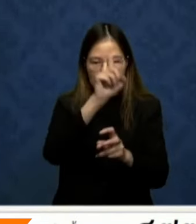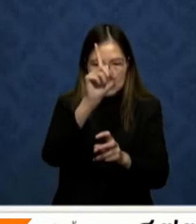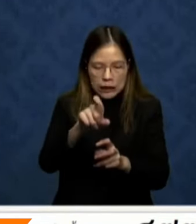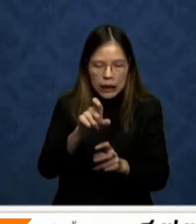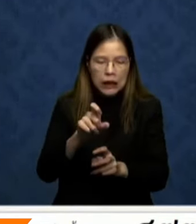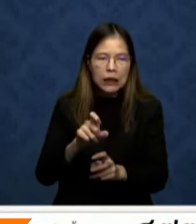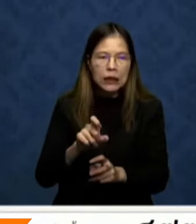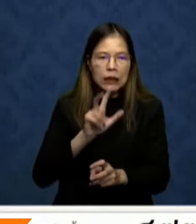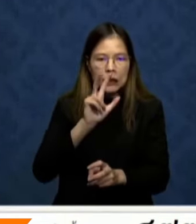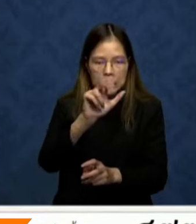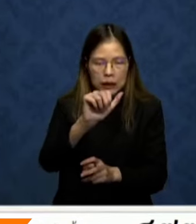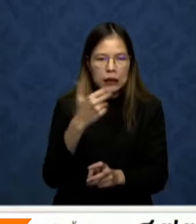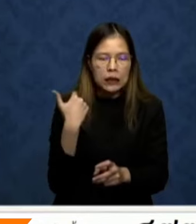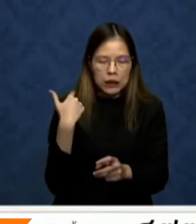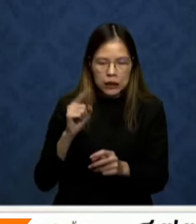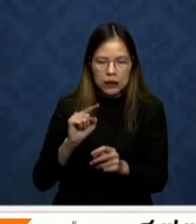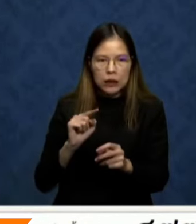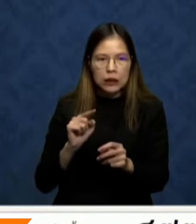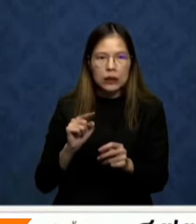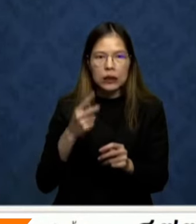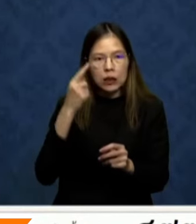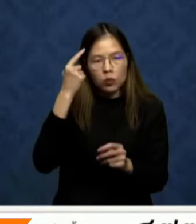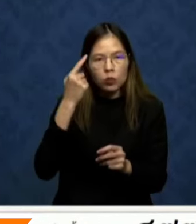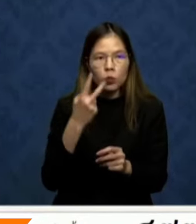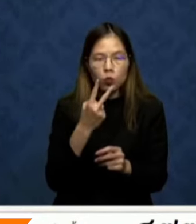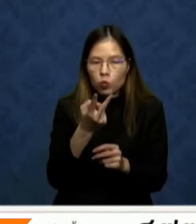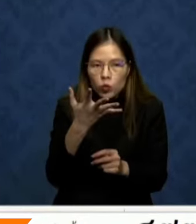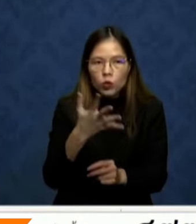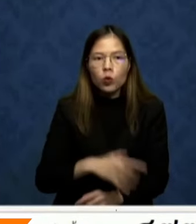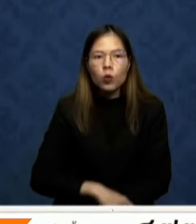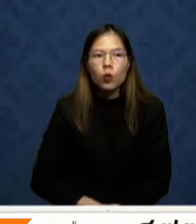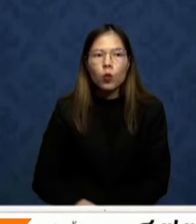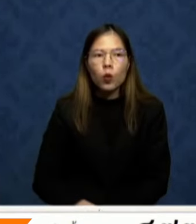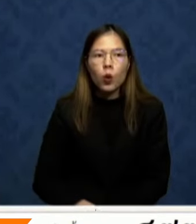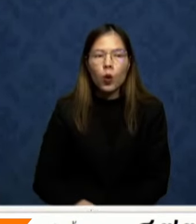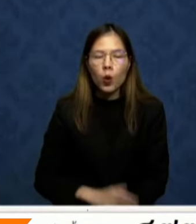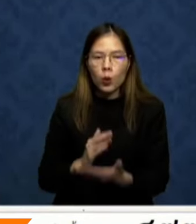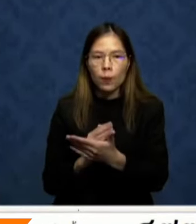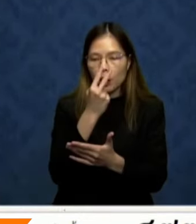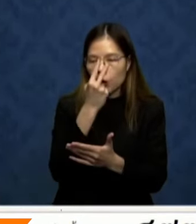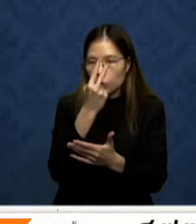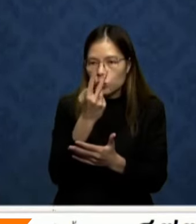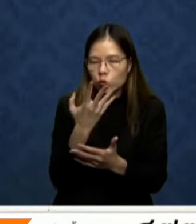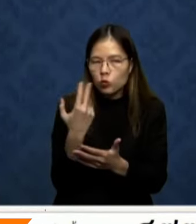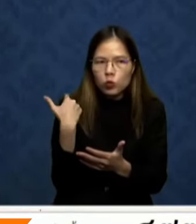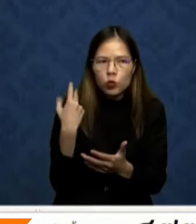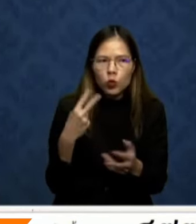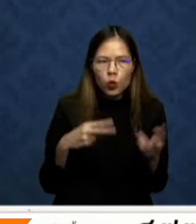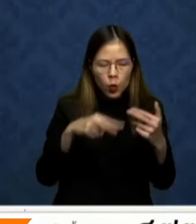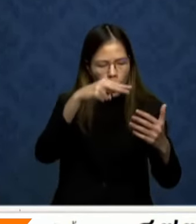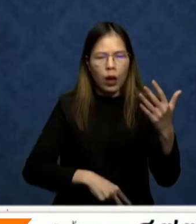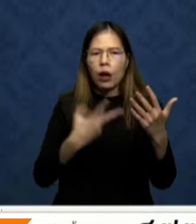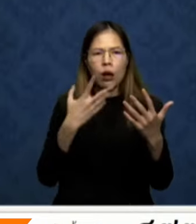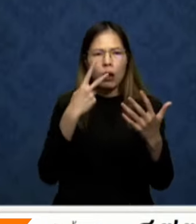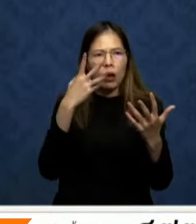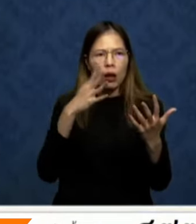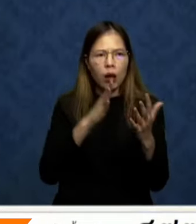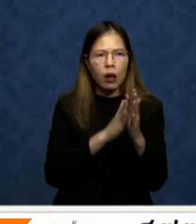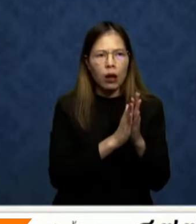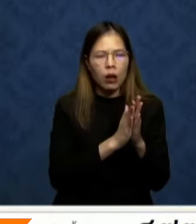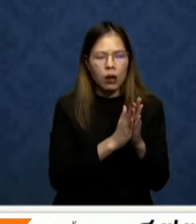นึงท่านสมาชิกอาจจะไม่ได้ดูหรือว่าอาจจะผ่านตาเฉยๆนะครับอันนี้ผมข้ามไปเลยเพราะว่